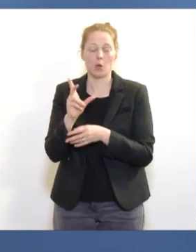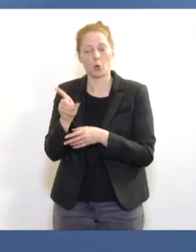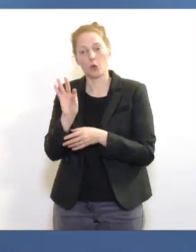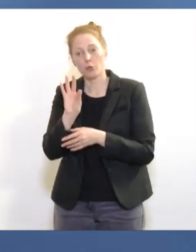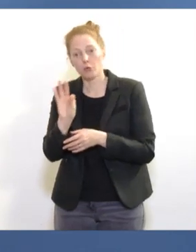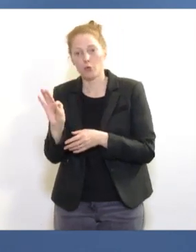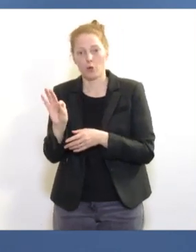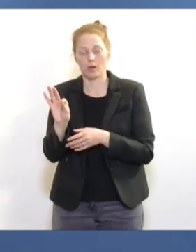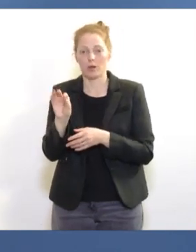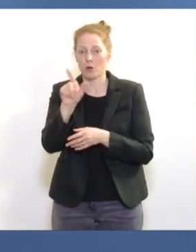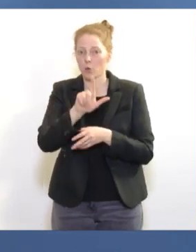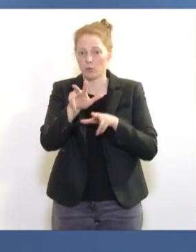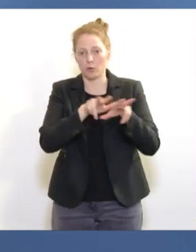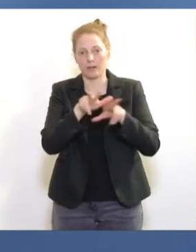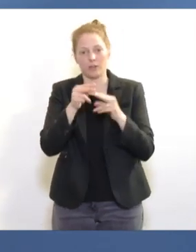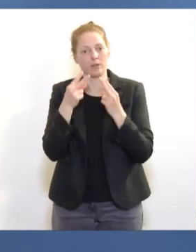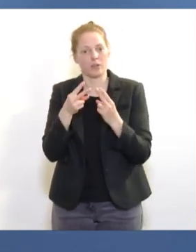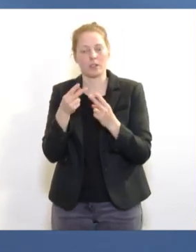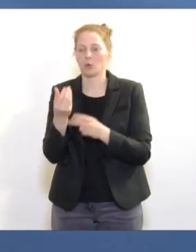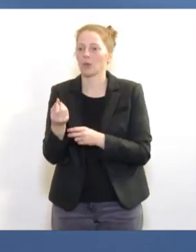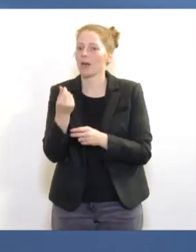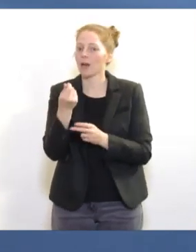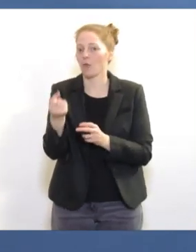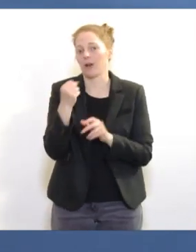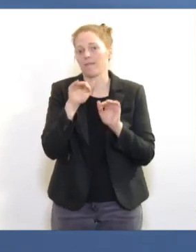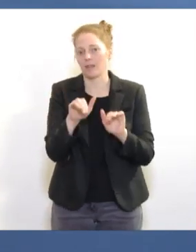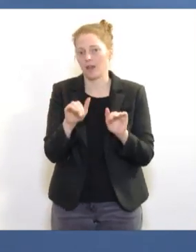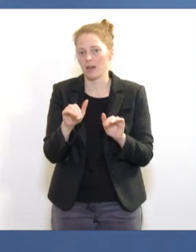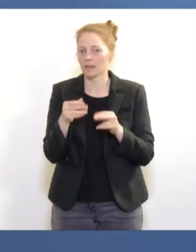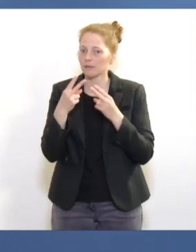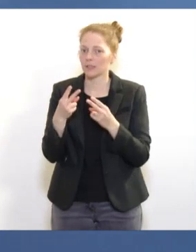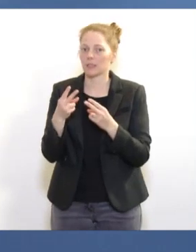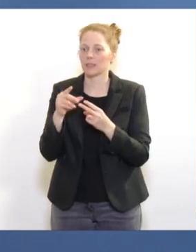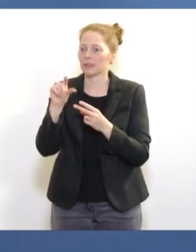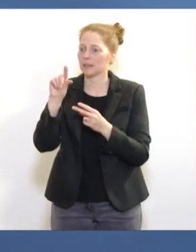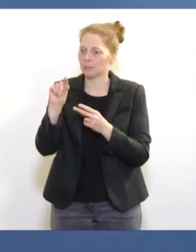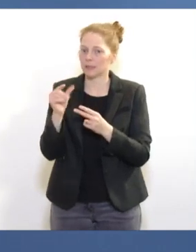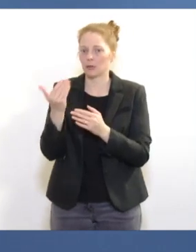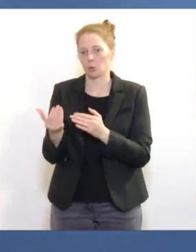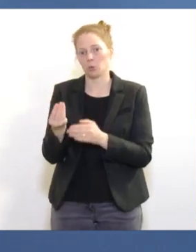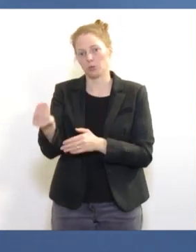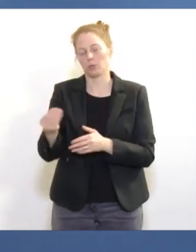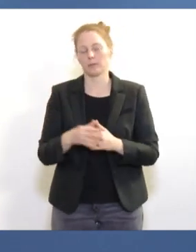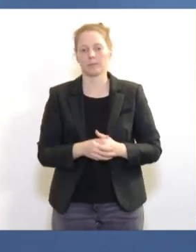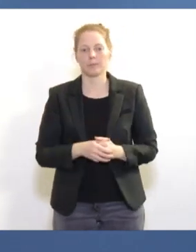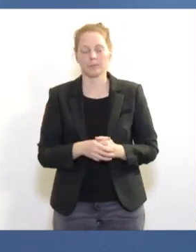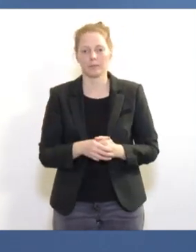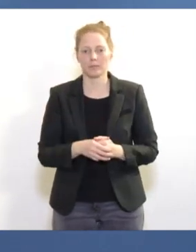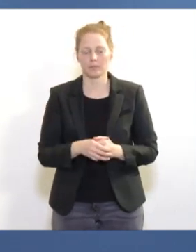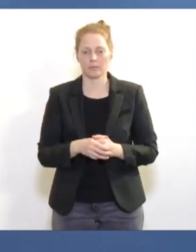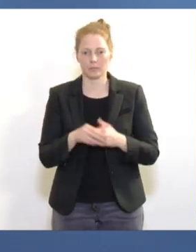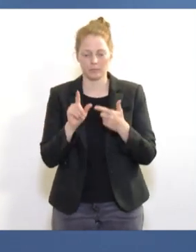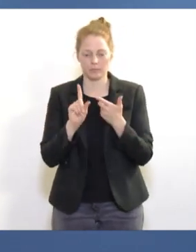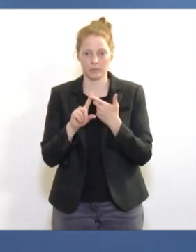Interesse von unserer Ökonomie für die Kaufkraft der Leute zu erhalten. Der zweite Vorschlag, dass wir eine absolute